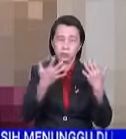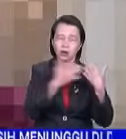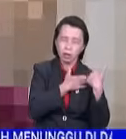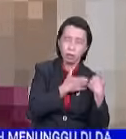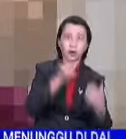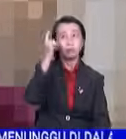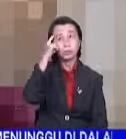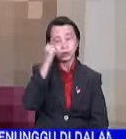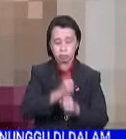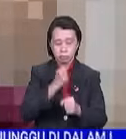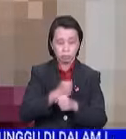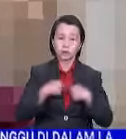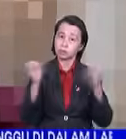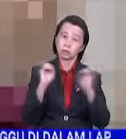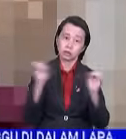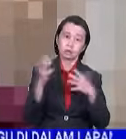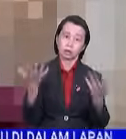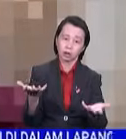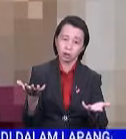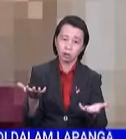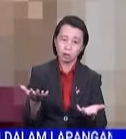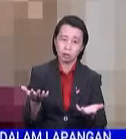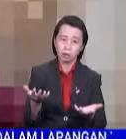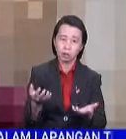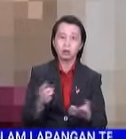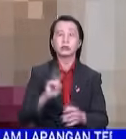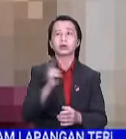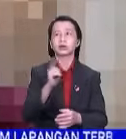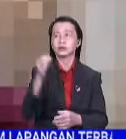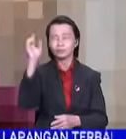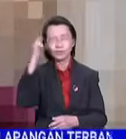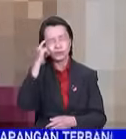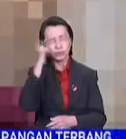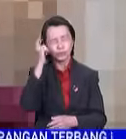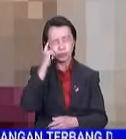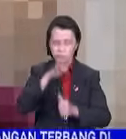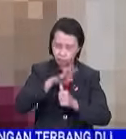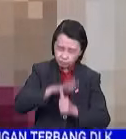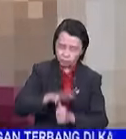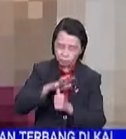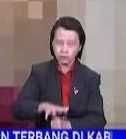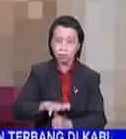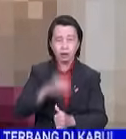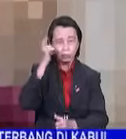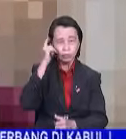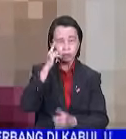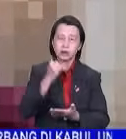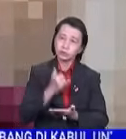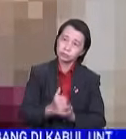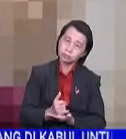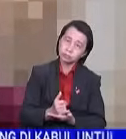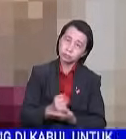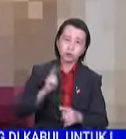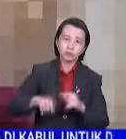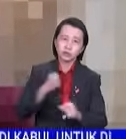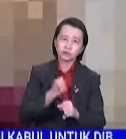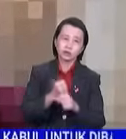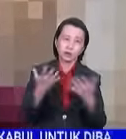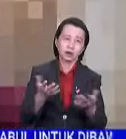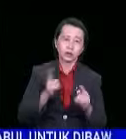agama kejilak Ageng Manila beberapa doing hari-hari Syaikh saya duduk sak berarti